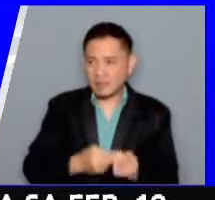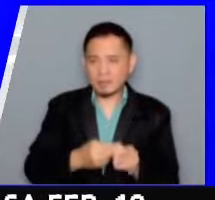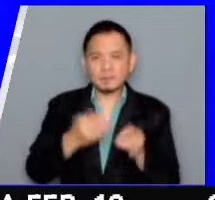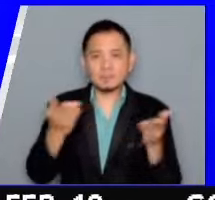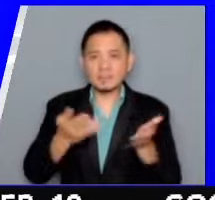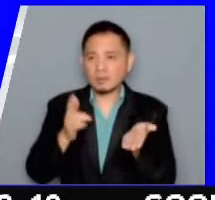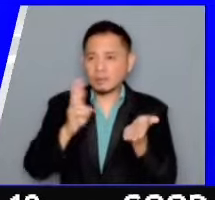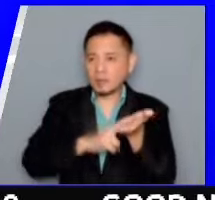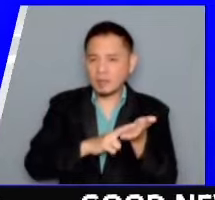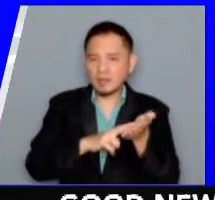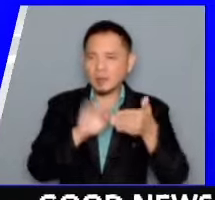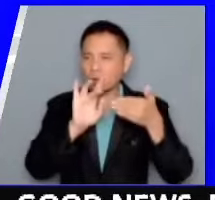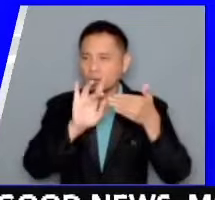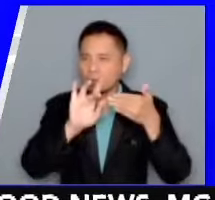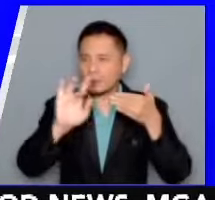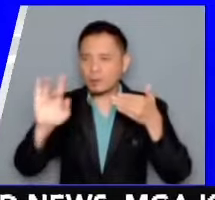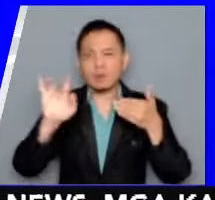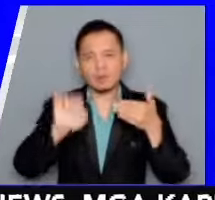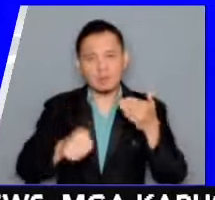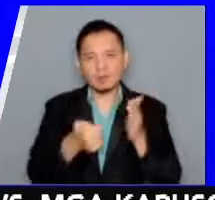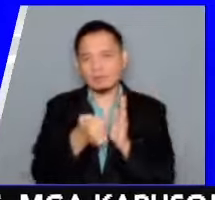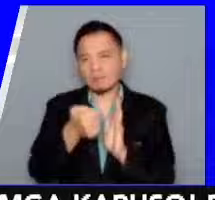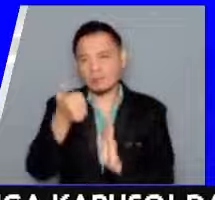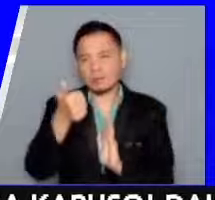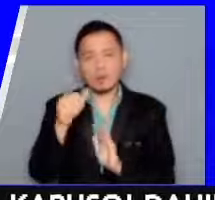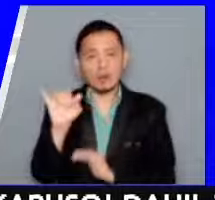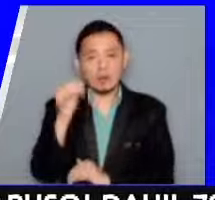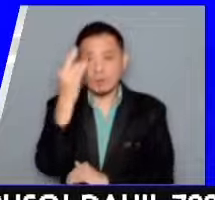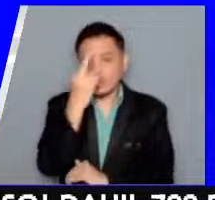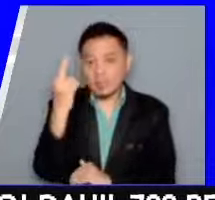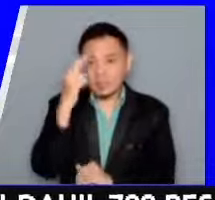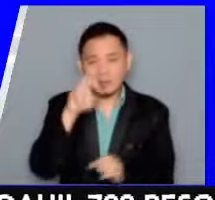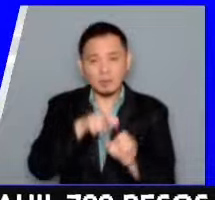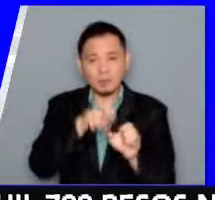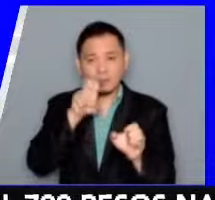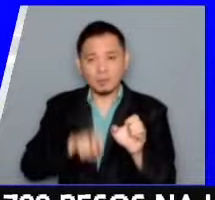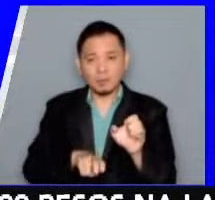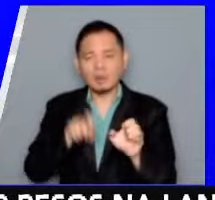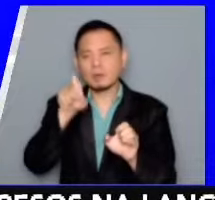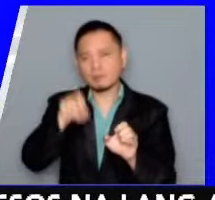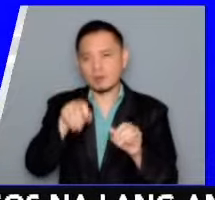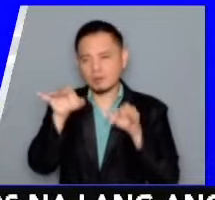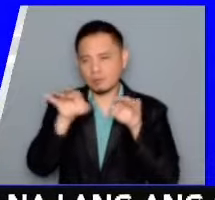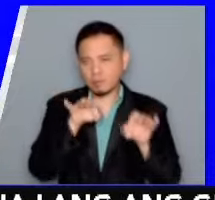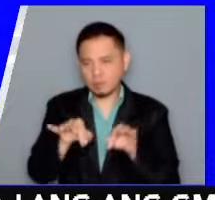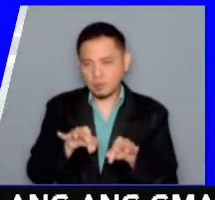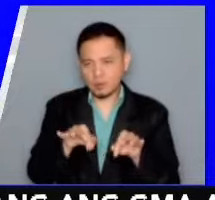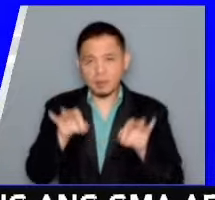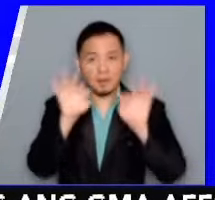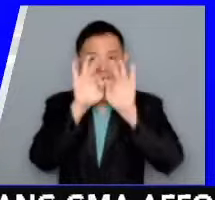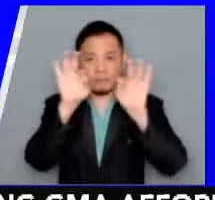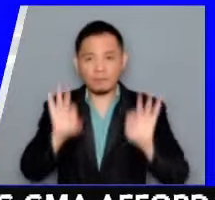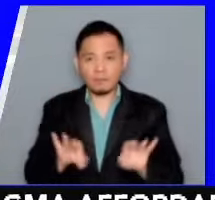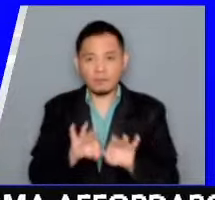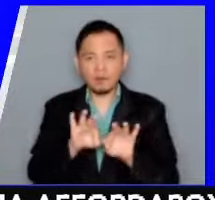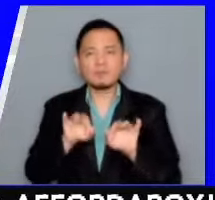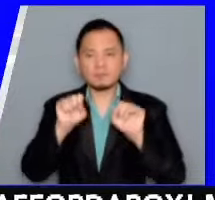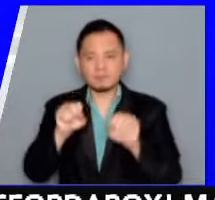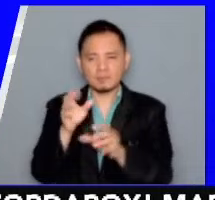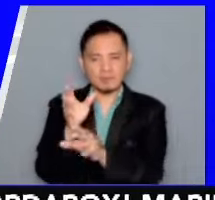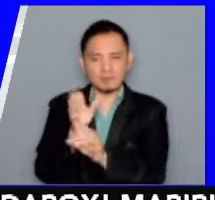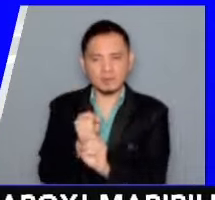dahilan ng pagbawi sa pirma. Makukuha ang signature withdrawal forms sa inyong local election officers at doon din